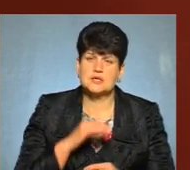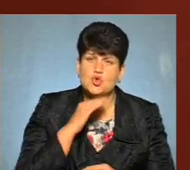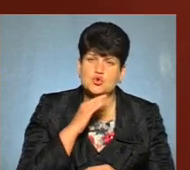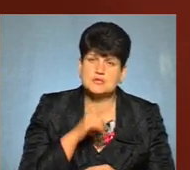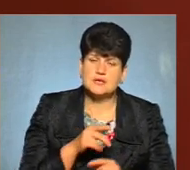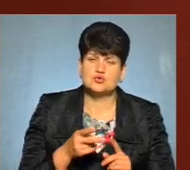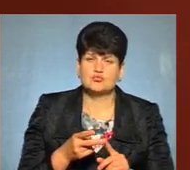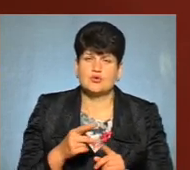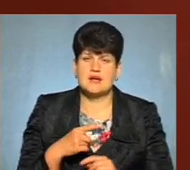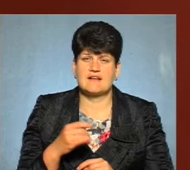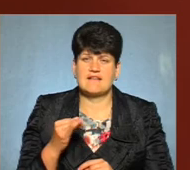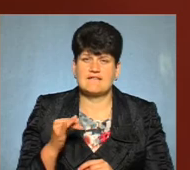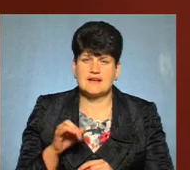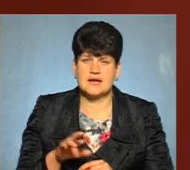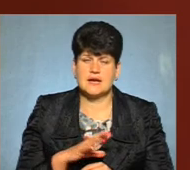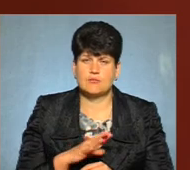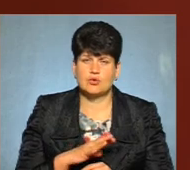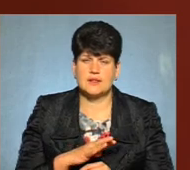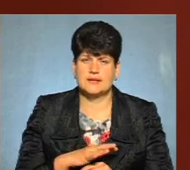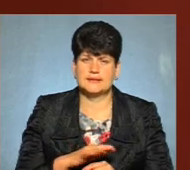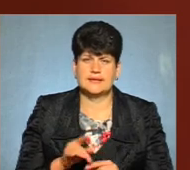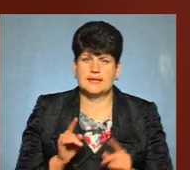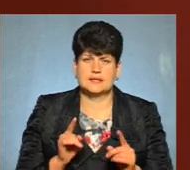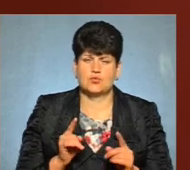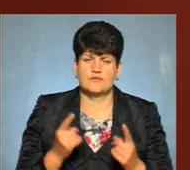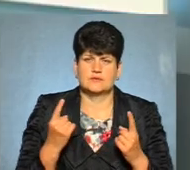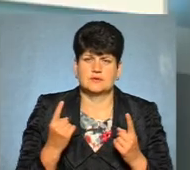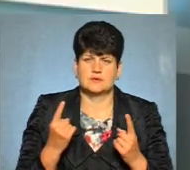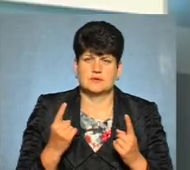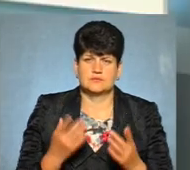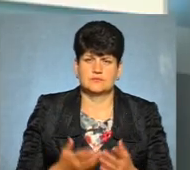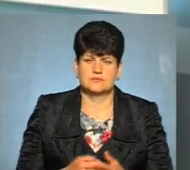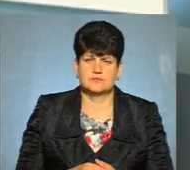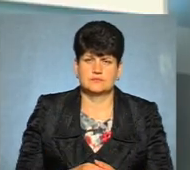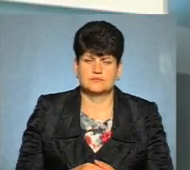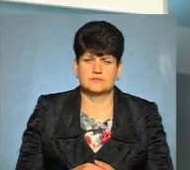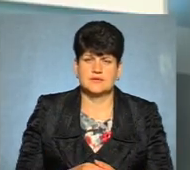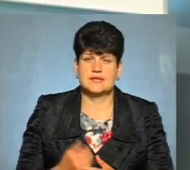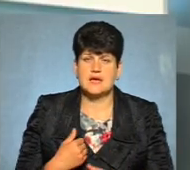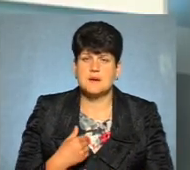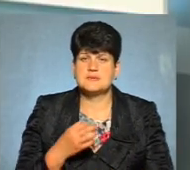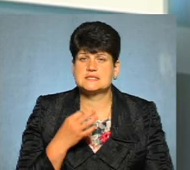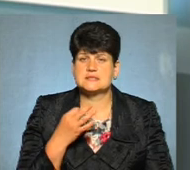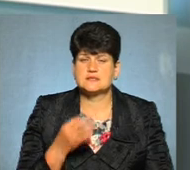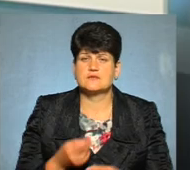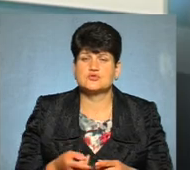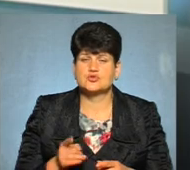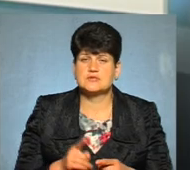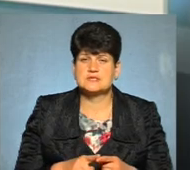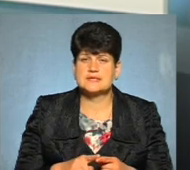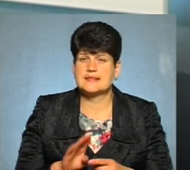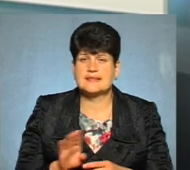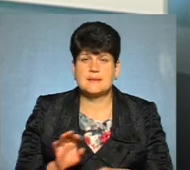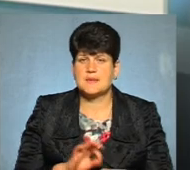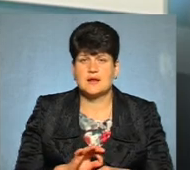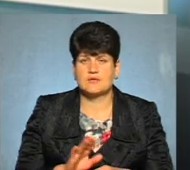друга хвиля була не такою значною, як, для прикладу, весняна? Я би сказав, що це не перехворілі, а